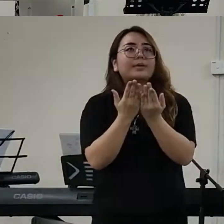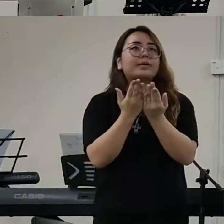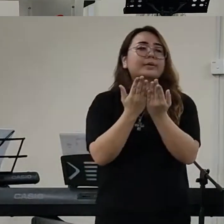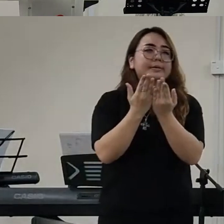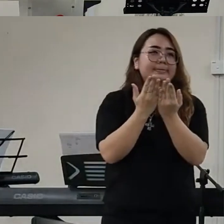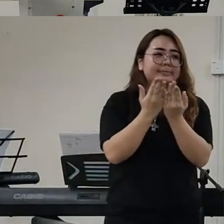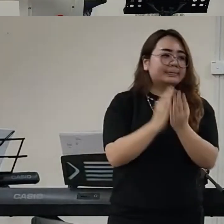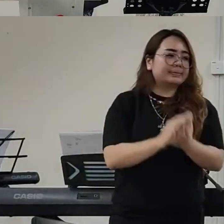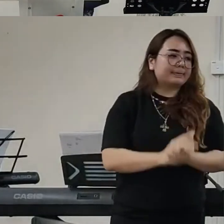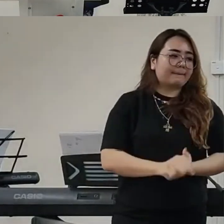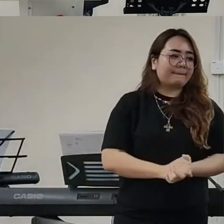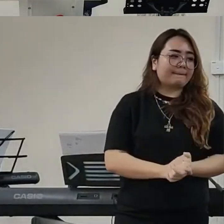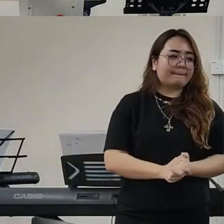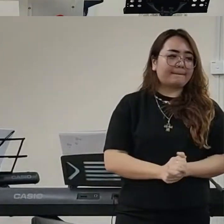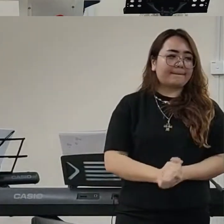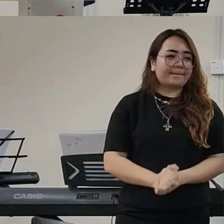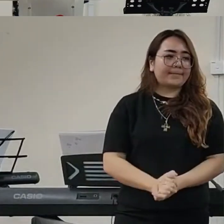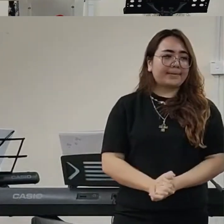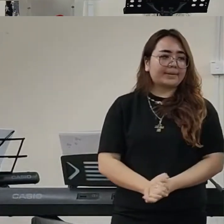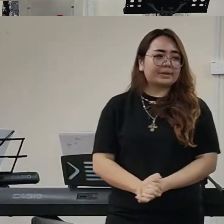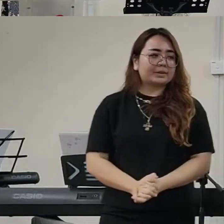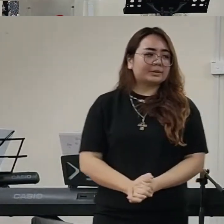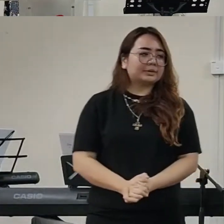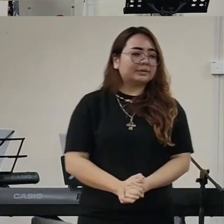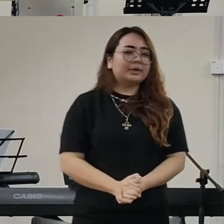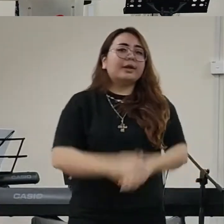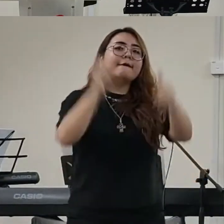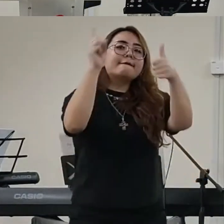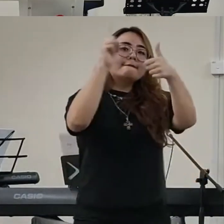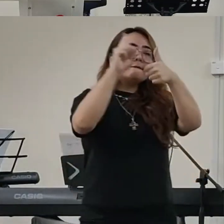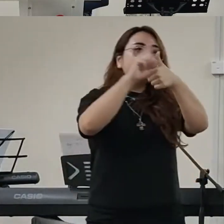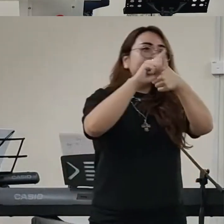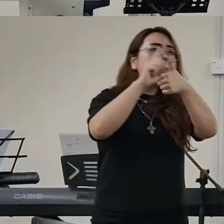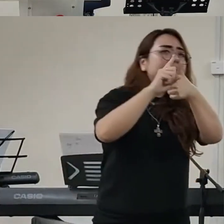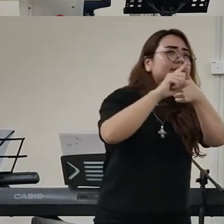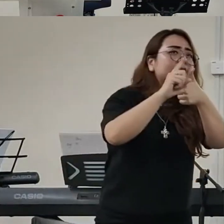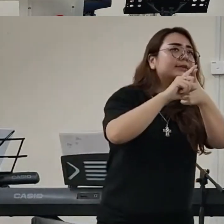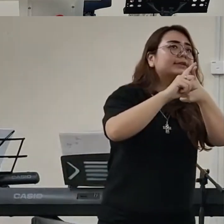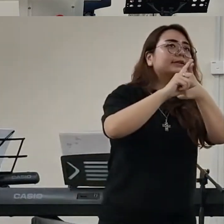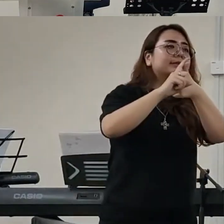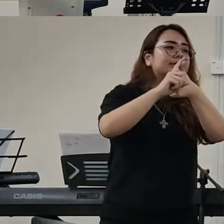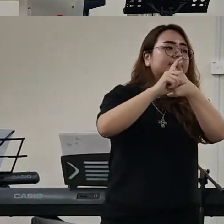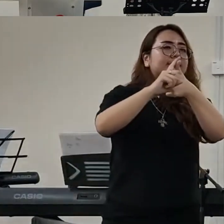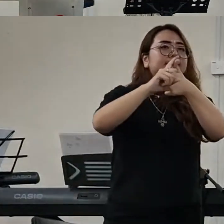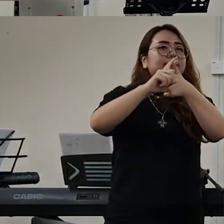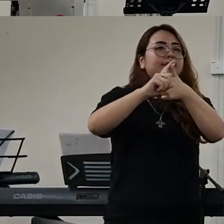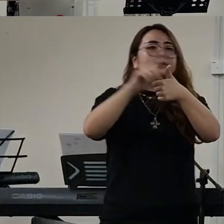的，另外五本是关于这个类型的。 Okay, the first fun fact,